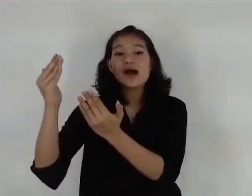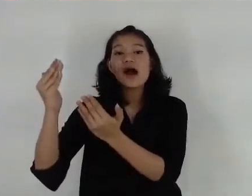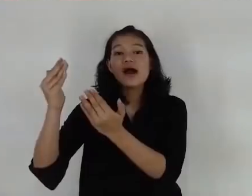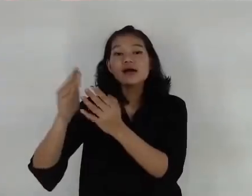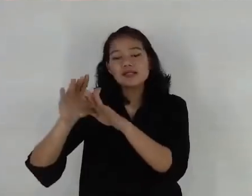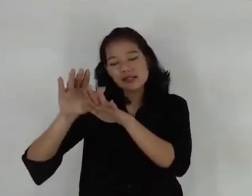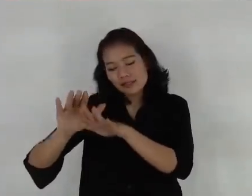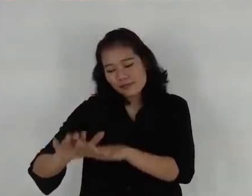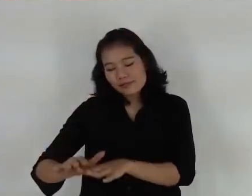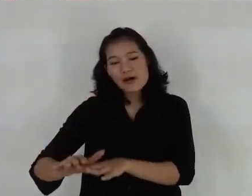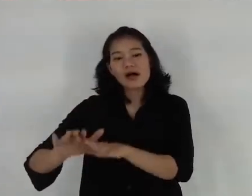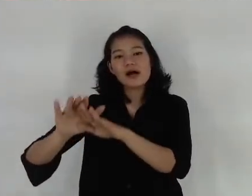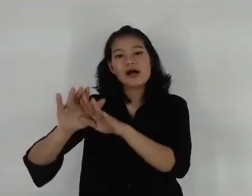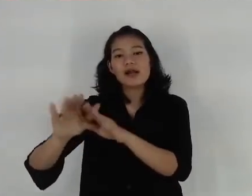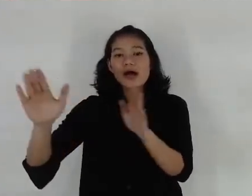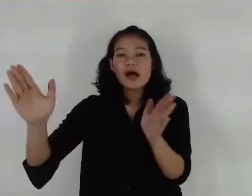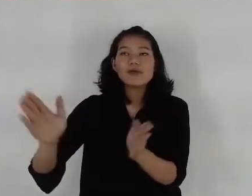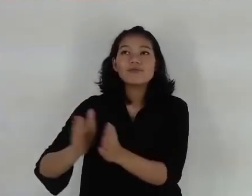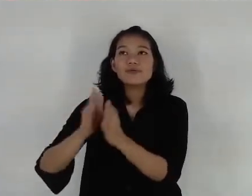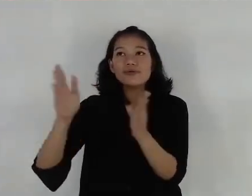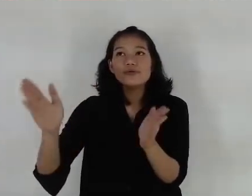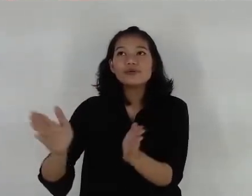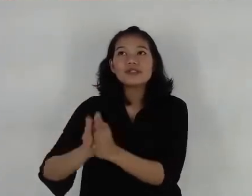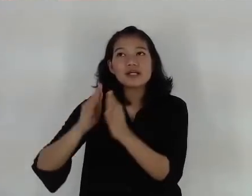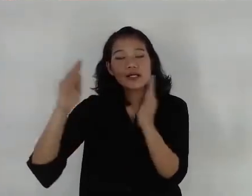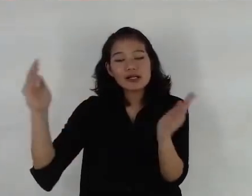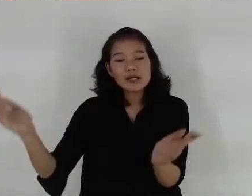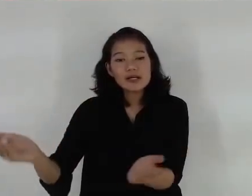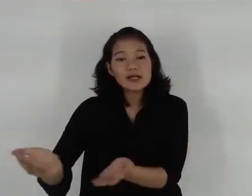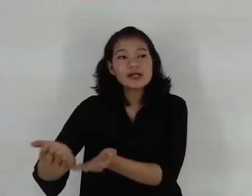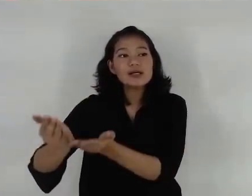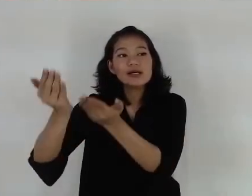hidup Semoga Angku